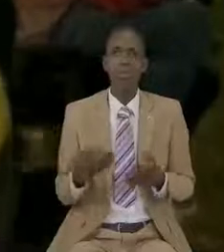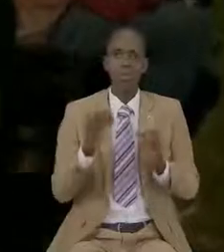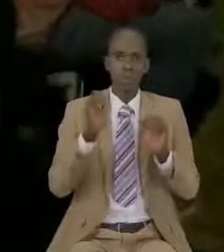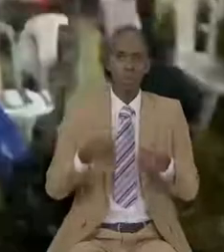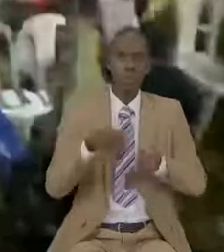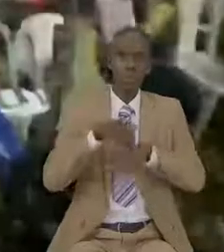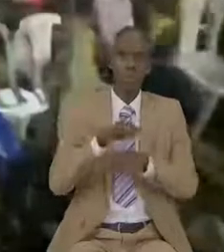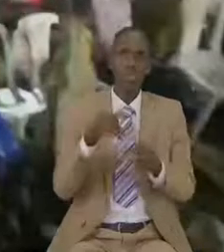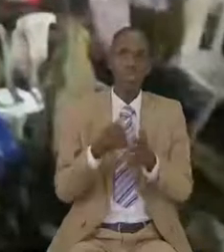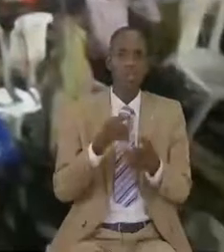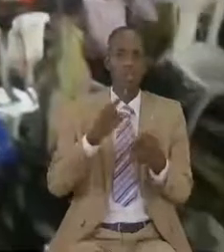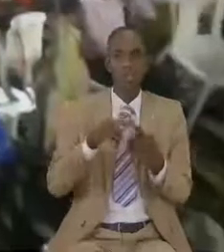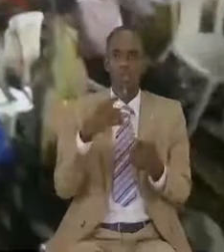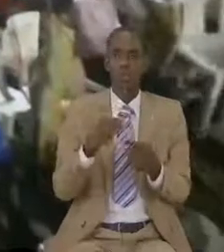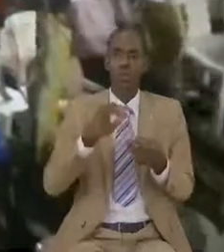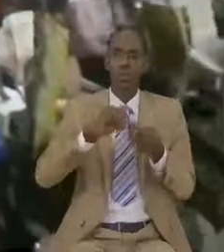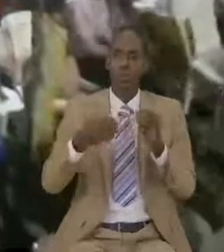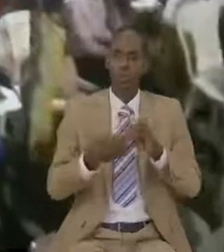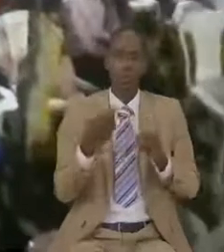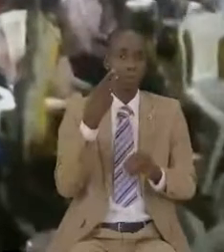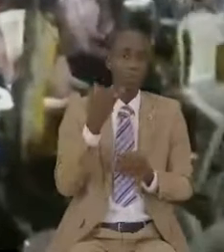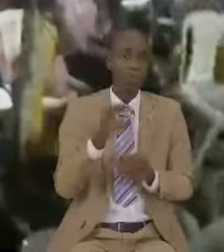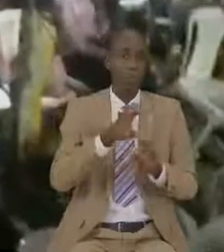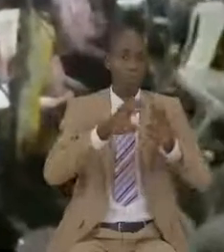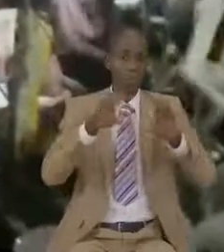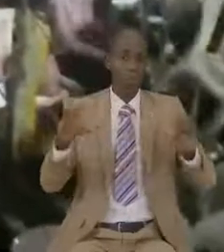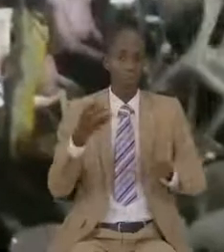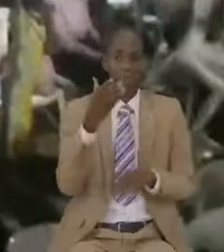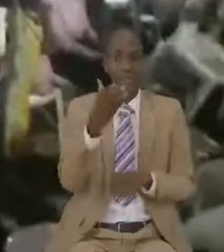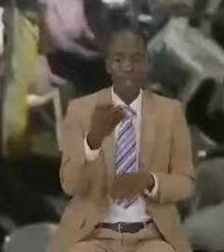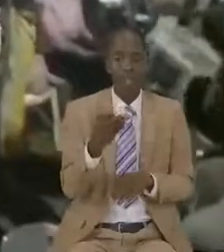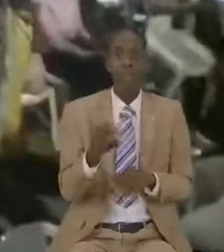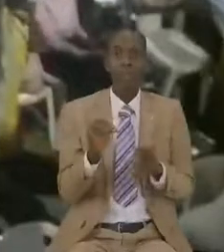Les âmes ont répondu au message que Dieu lui a donné pour nous.